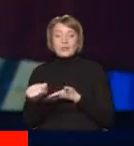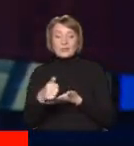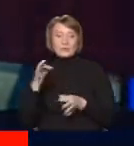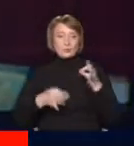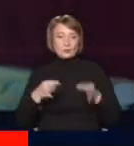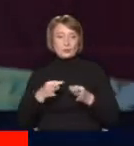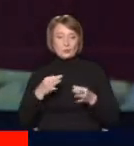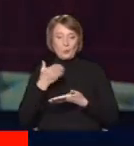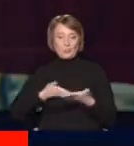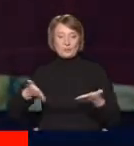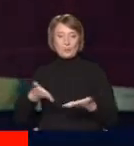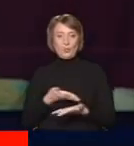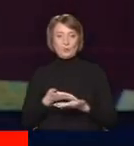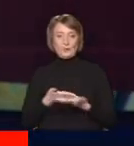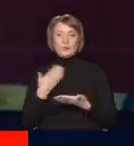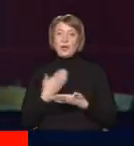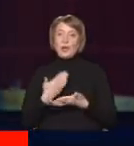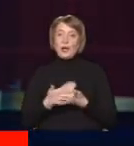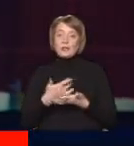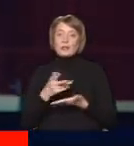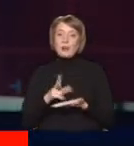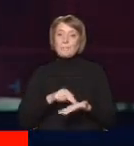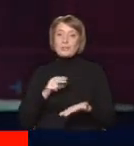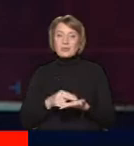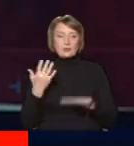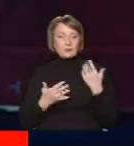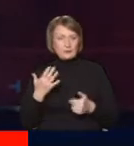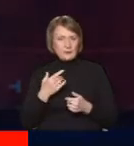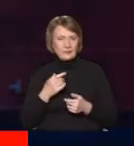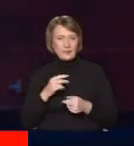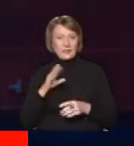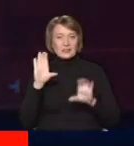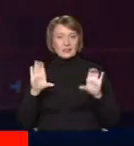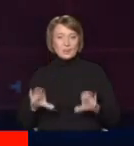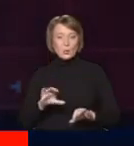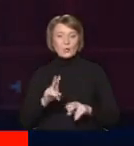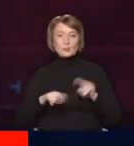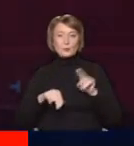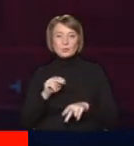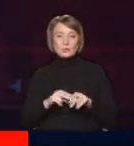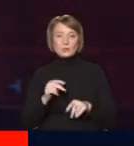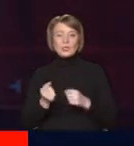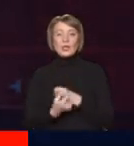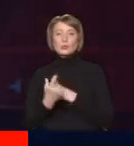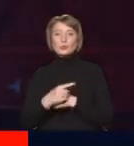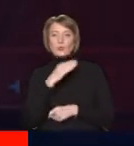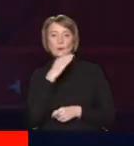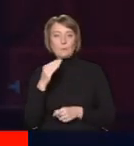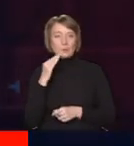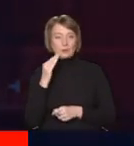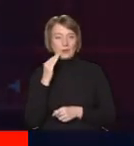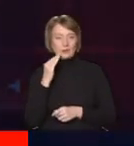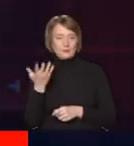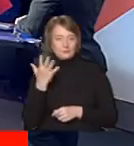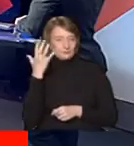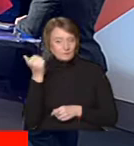якщо... Теж приклад дуже хороший. Навіть якщо ми говоримо про незаконні забудови, звідки ж вони в Києві починаються? Дуже багато таких фанатів Кличка,